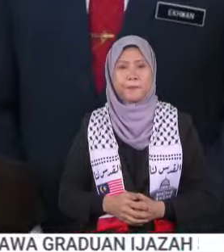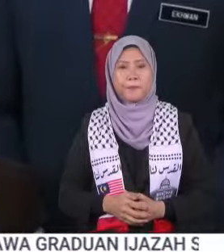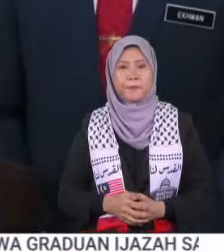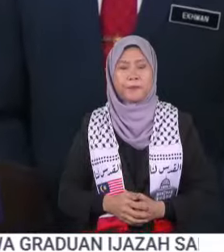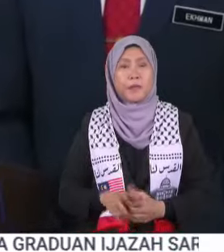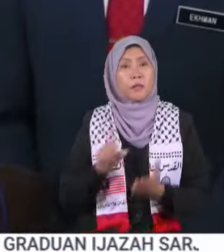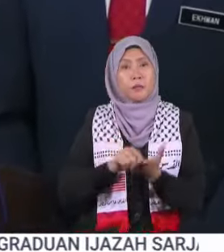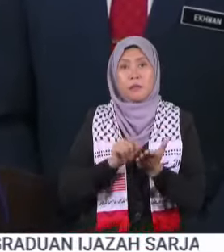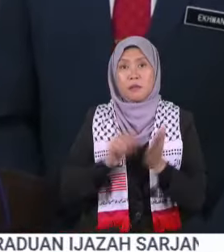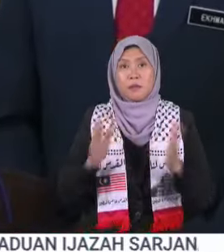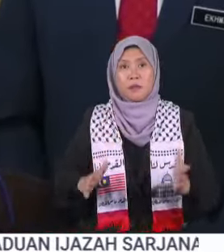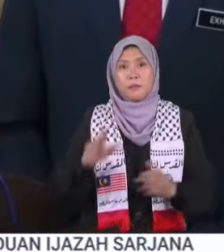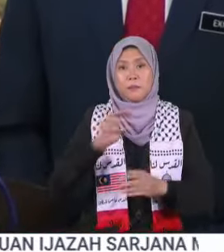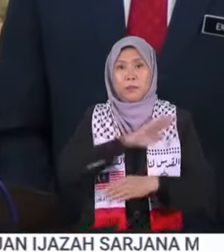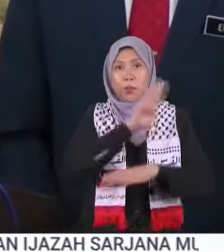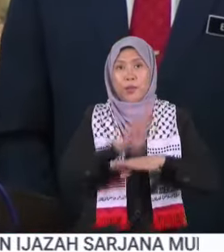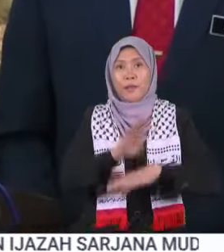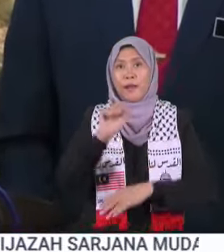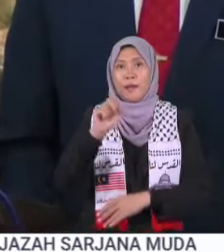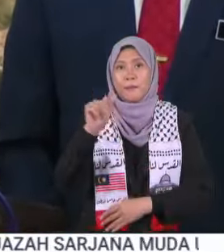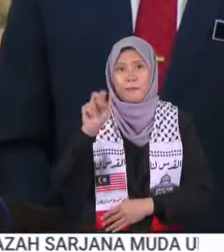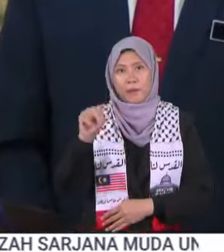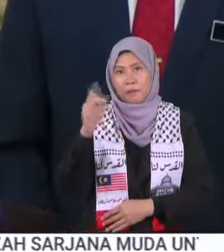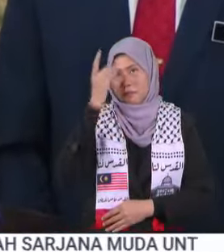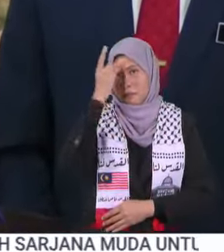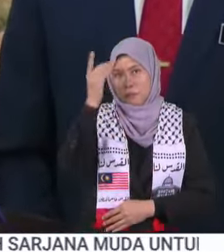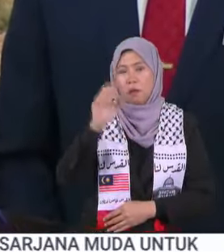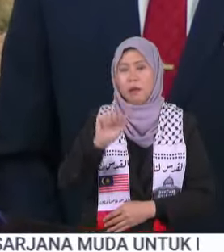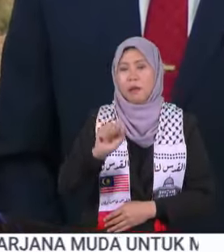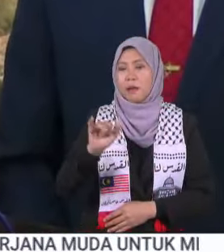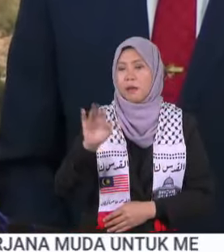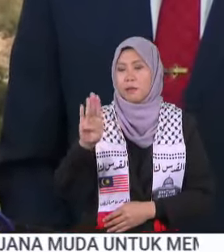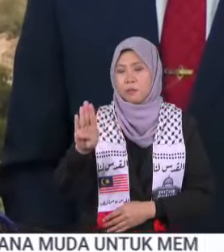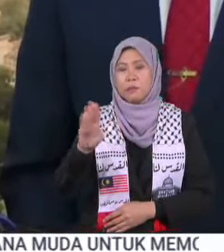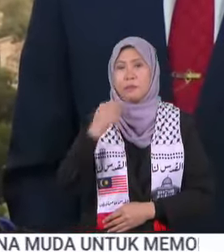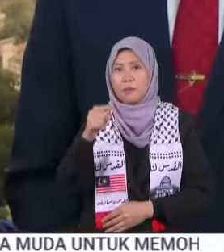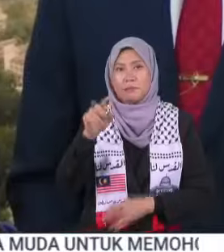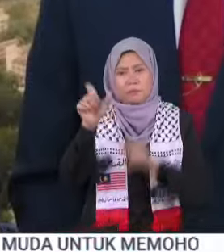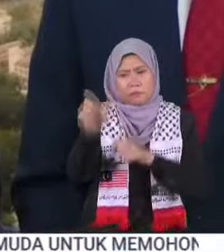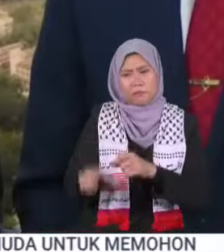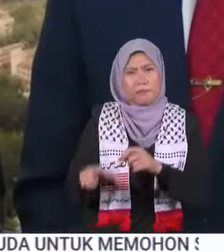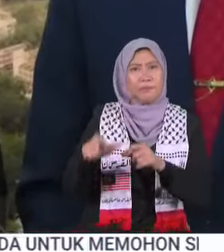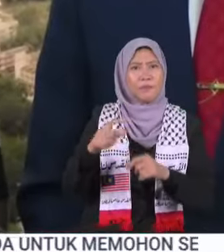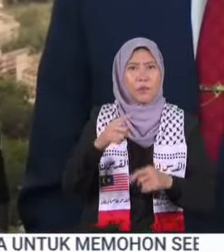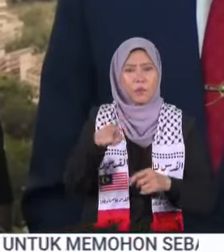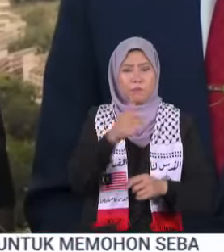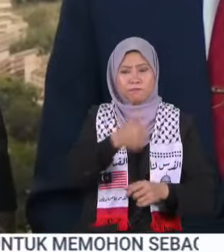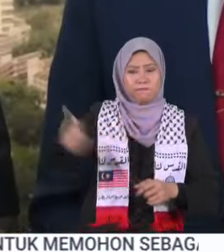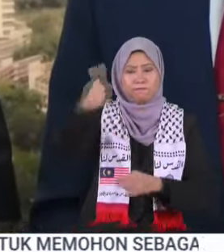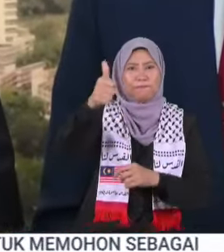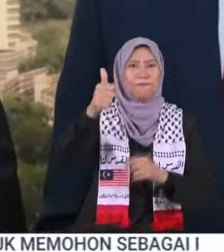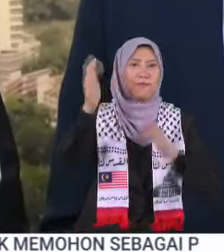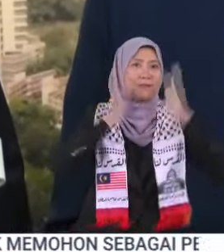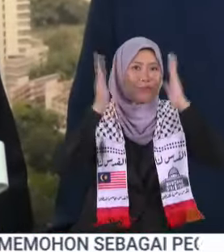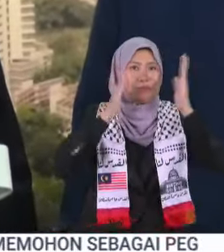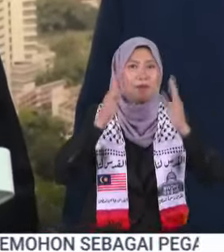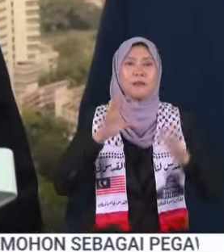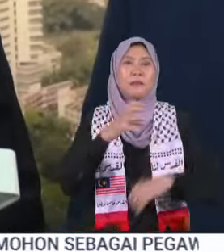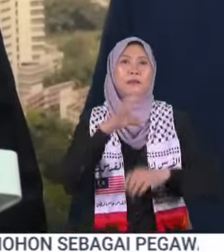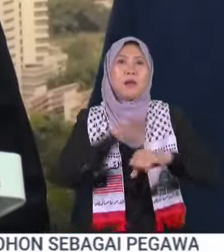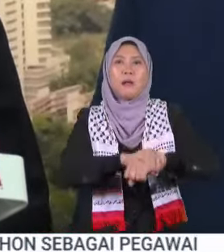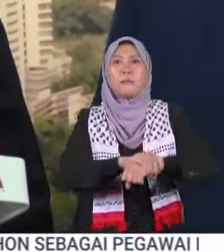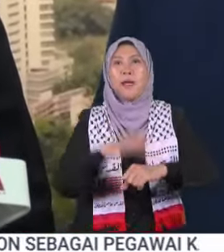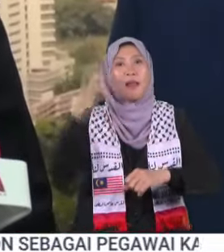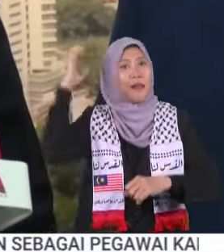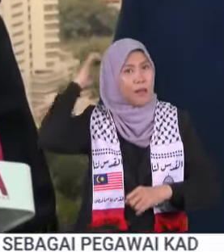bercakap dalam sidang media di bukit aman Datuk Seri Ayub Khan turut memaklumkan individu dikenali Raja dadah Malaysia yang ditahan di laus